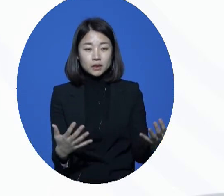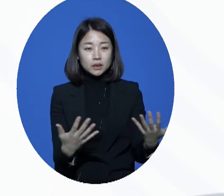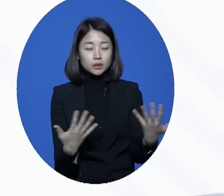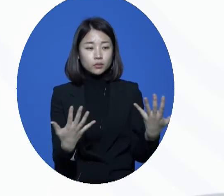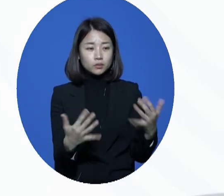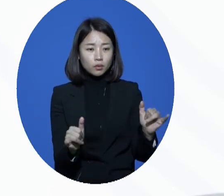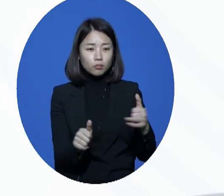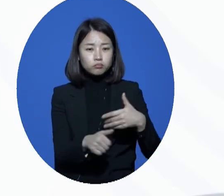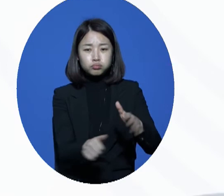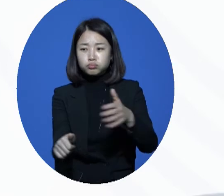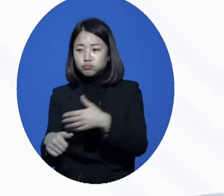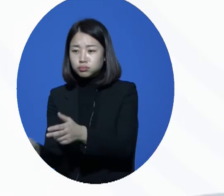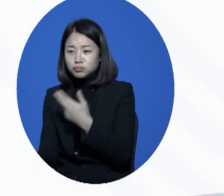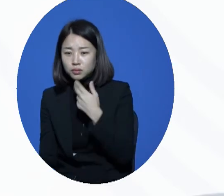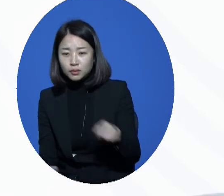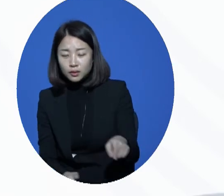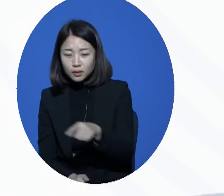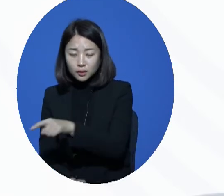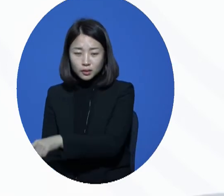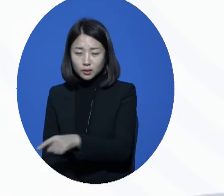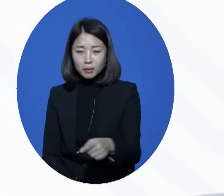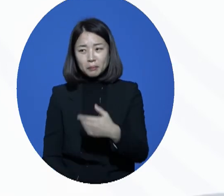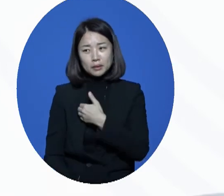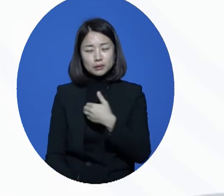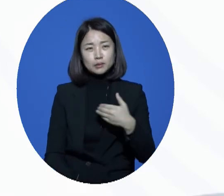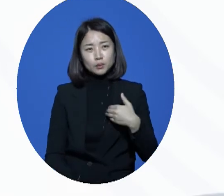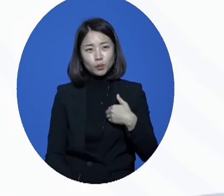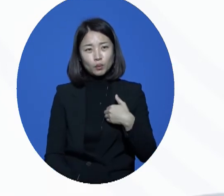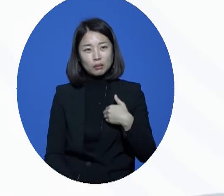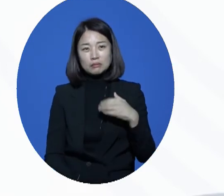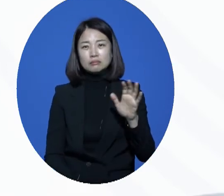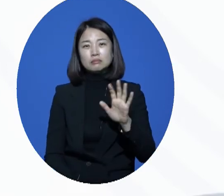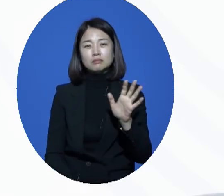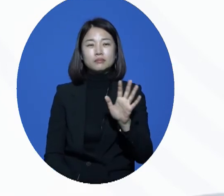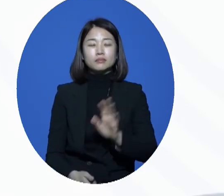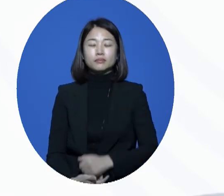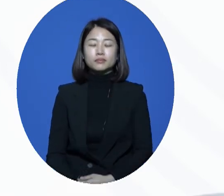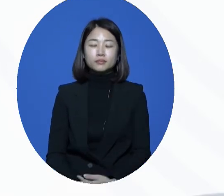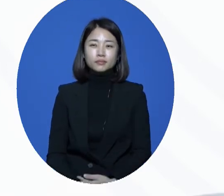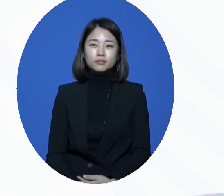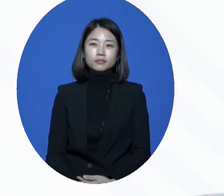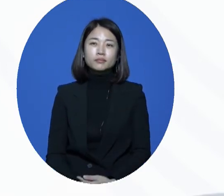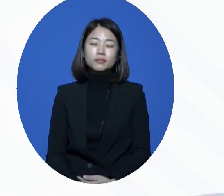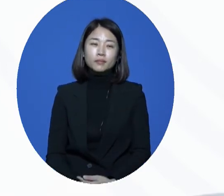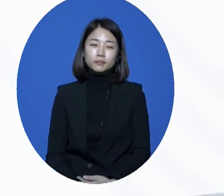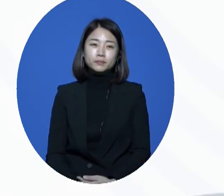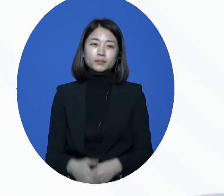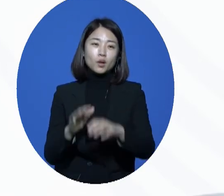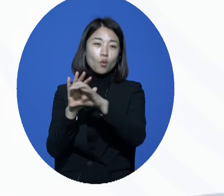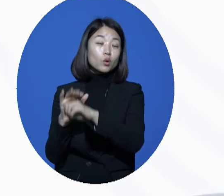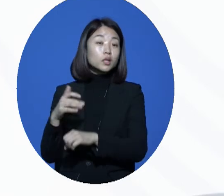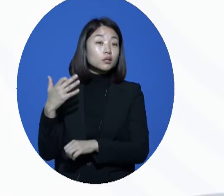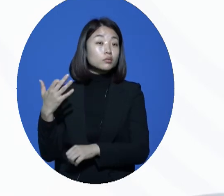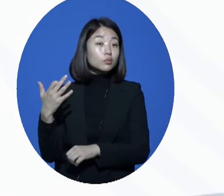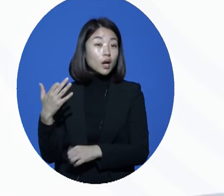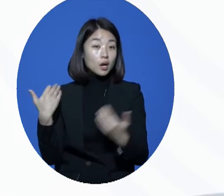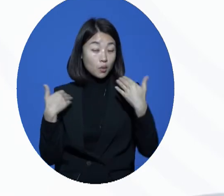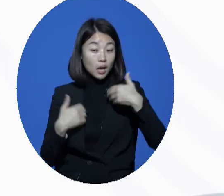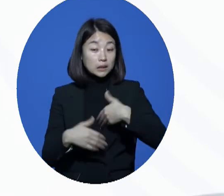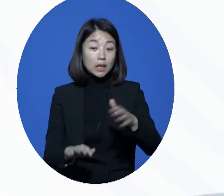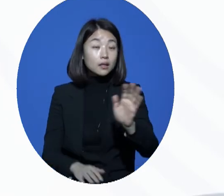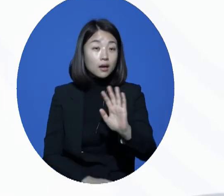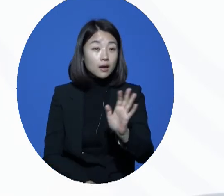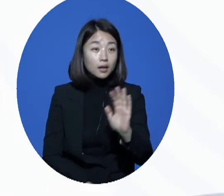미배치되어서 전문적인 프로그램 미비로 인해서 이용률과 만족도가 낮은 것을 확인할 수 있었습니다. 코로나19 동안 학교에 가지